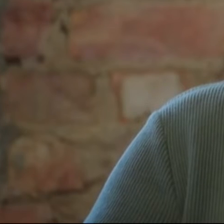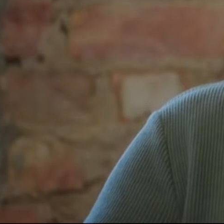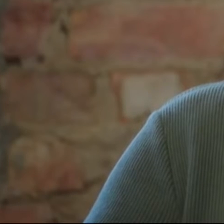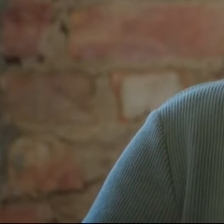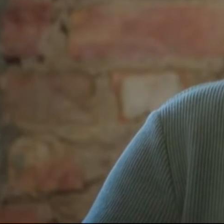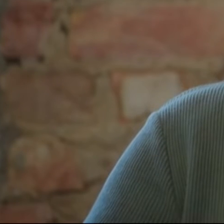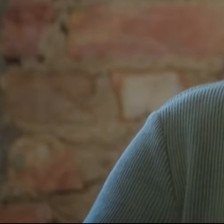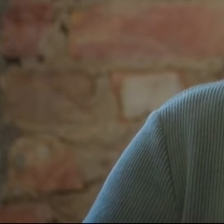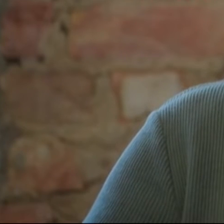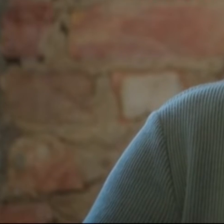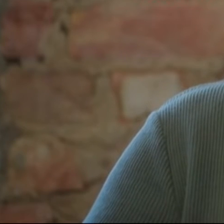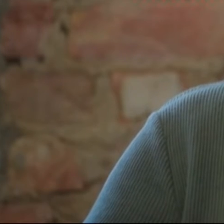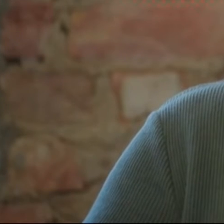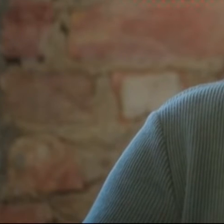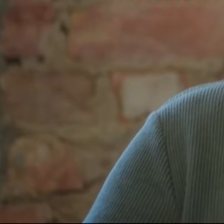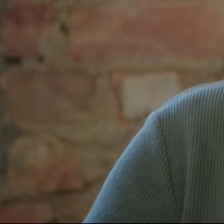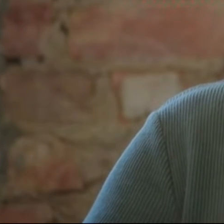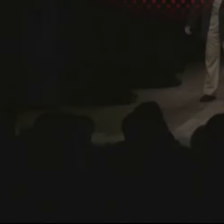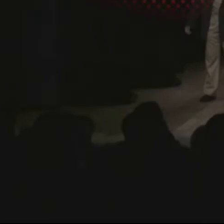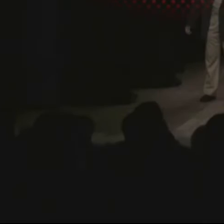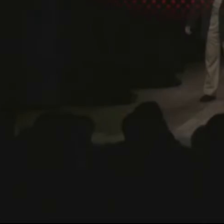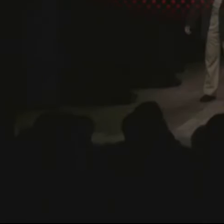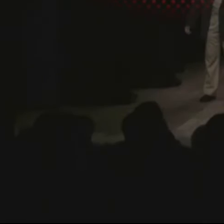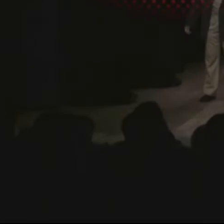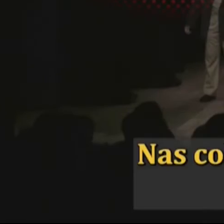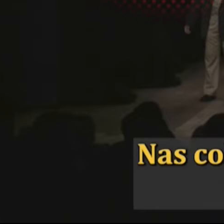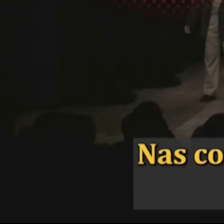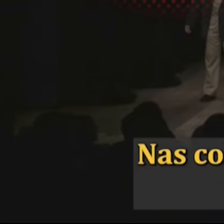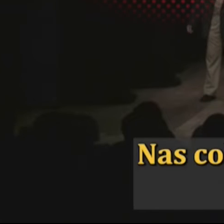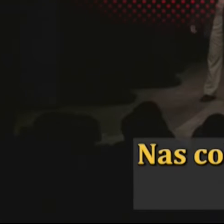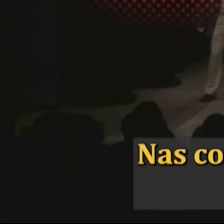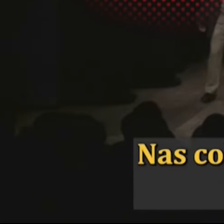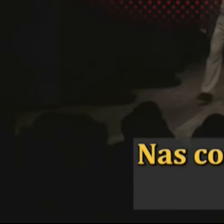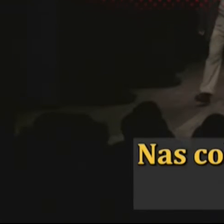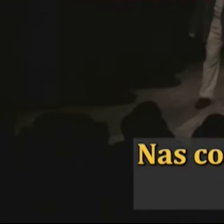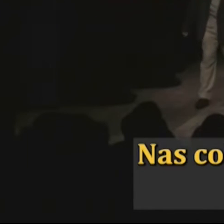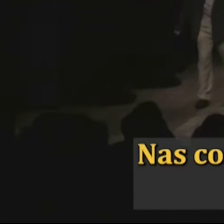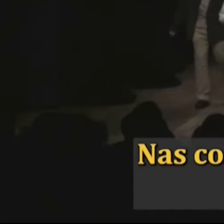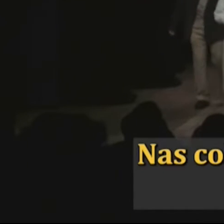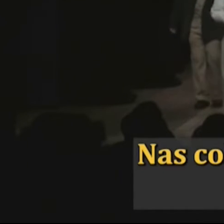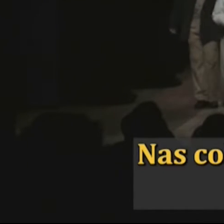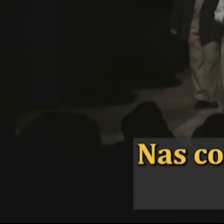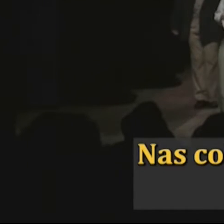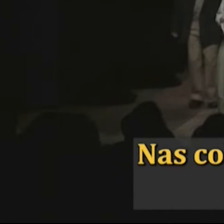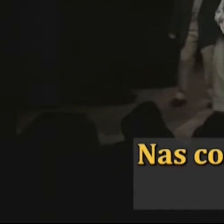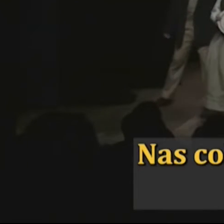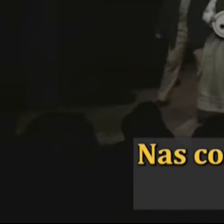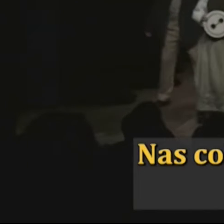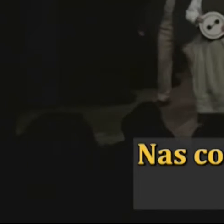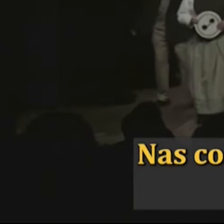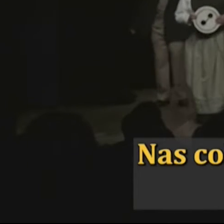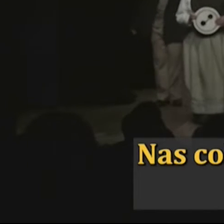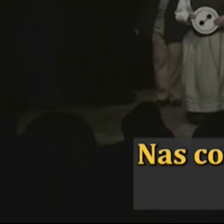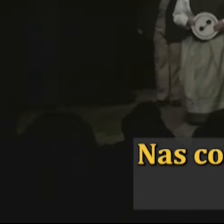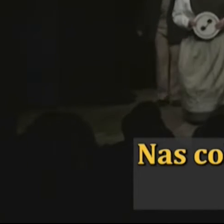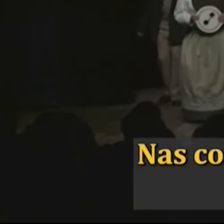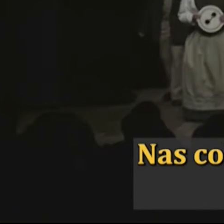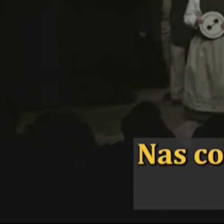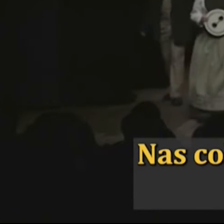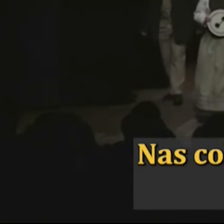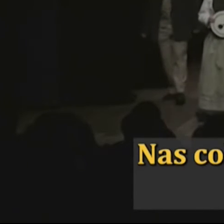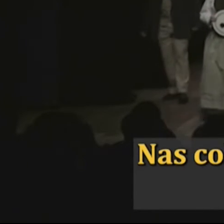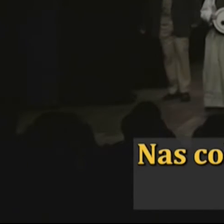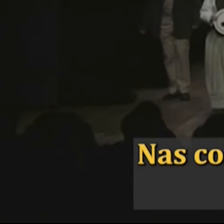teatro, l'italiano, il Zé Popi. In tele colonie e in tele città, l'italiano foi para